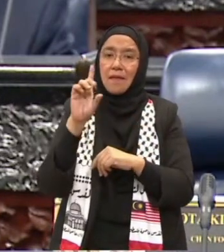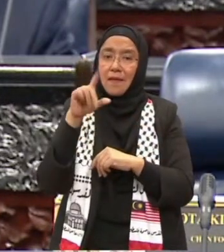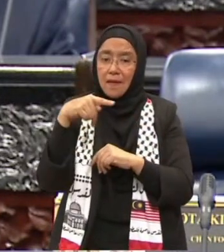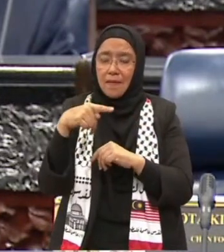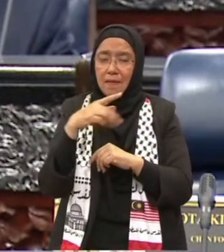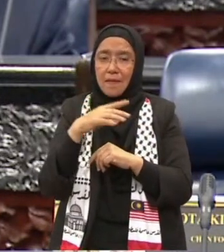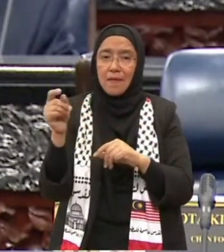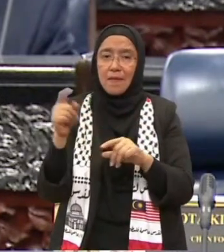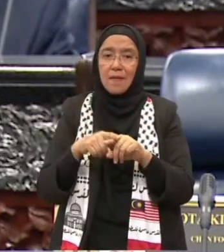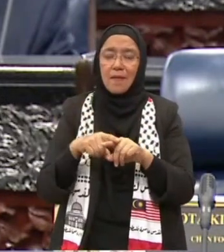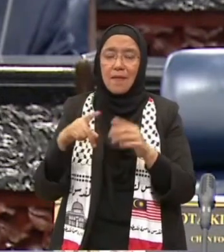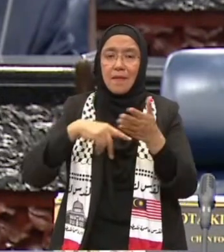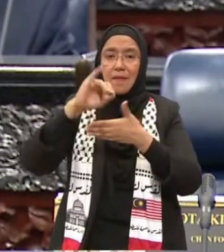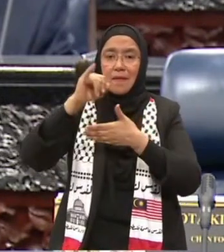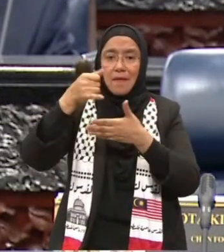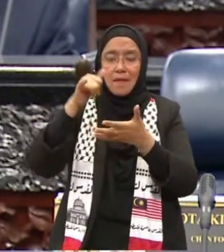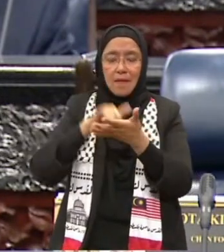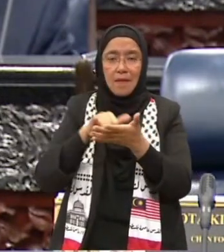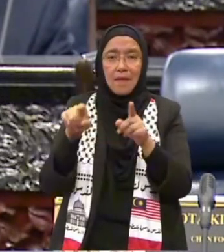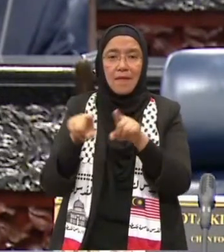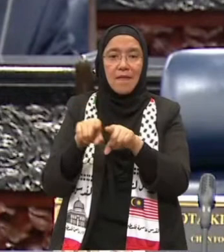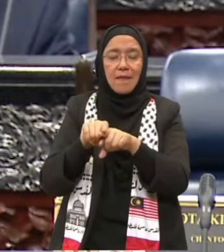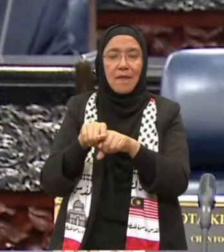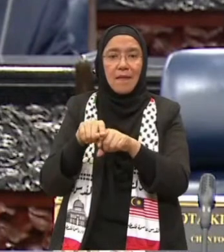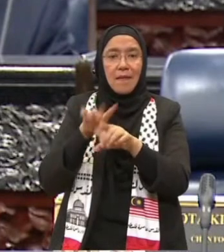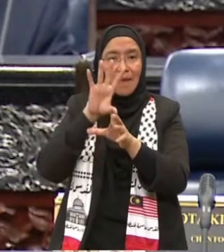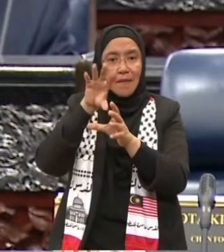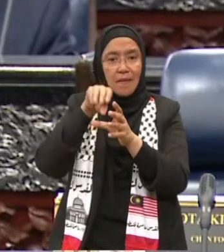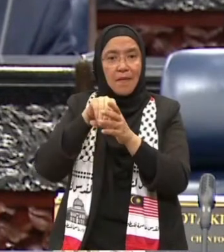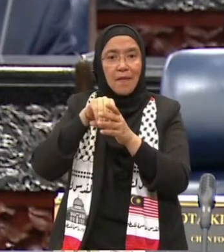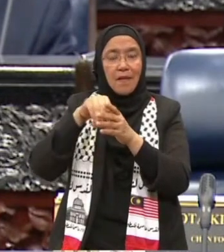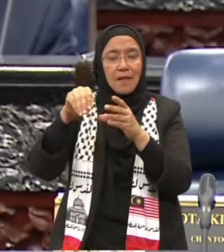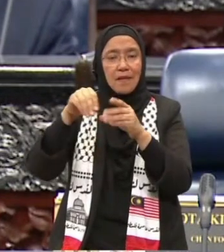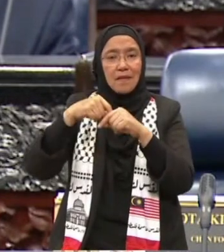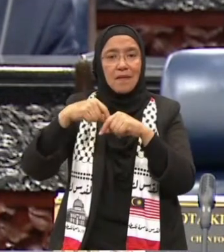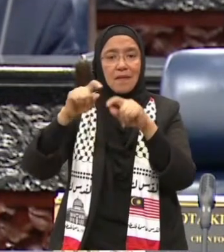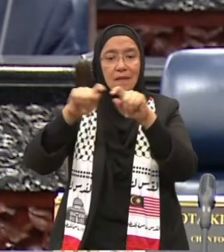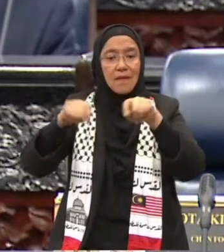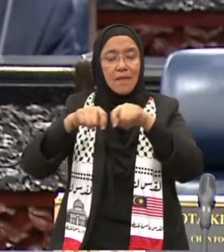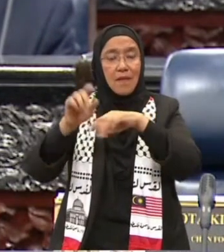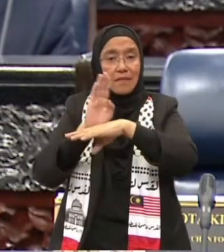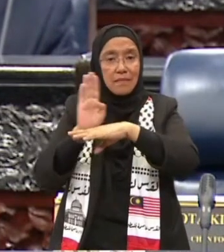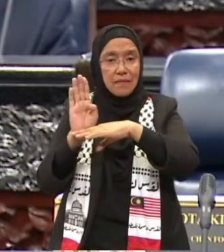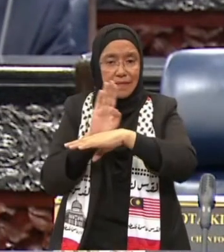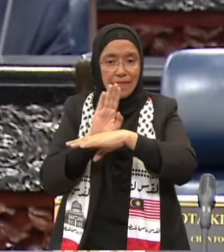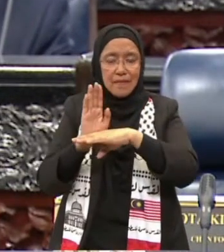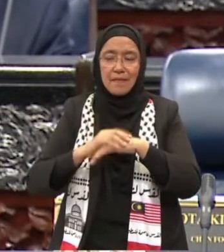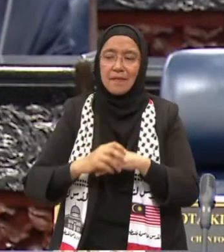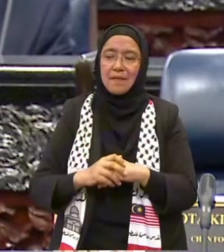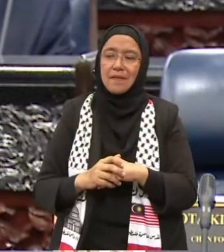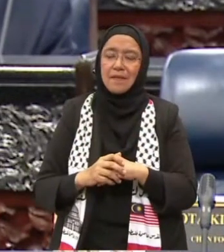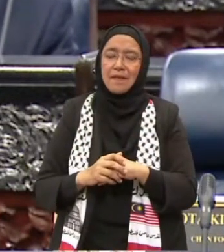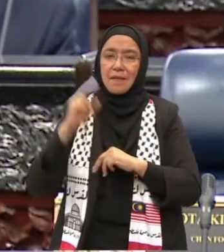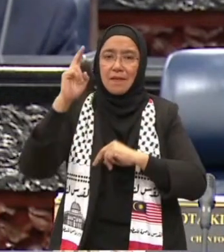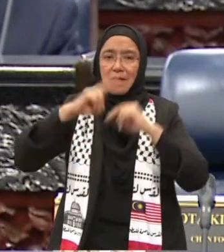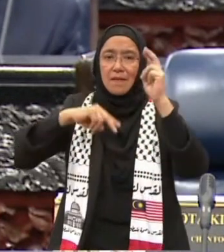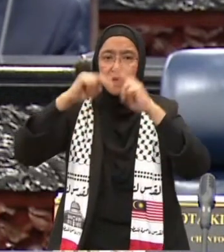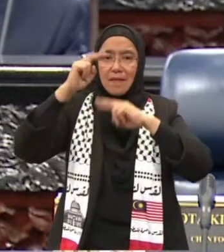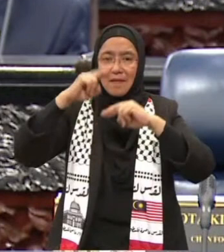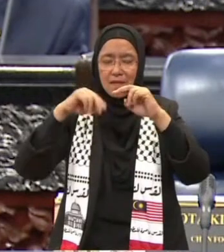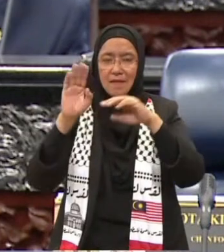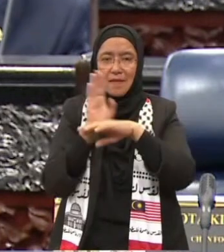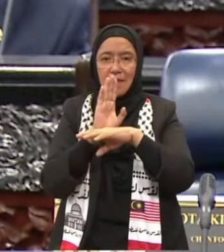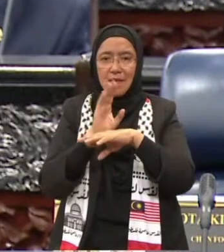ataupun kompleks perniagaan. Kementerian tidak menafikan cabaran penguatkuasaan yang dinyatakan di atas adalah disebabkan